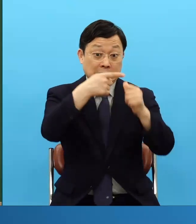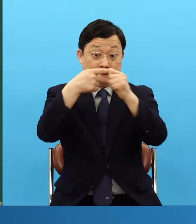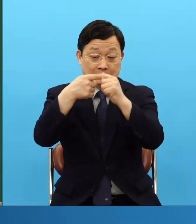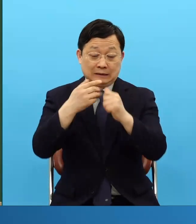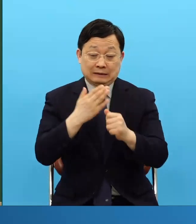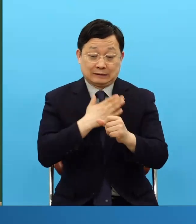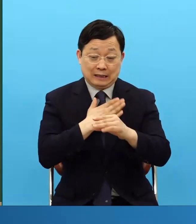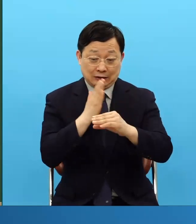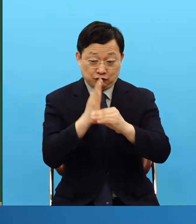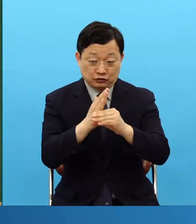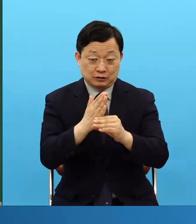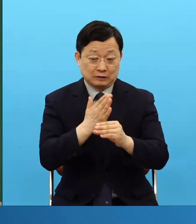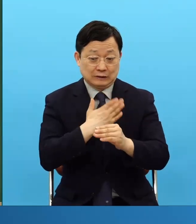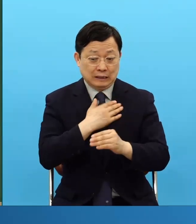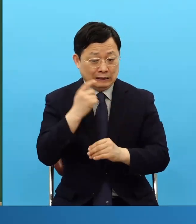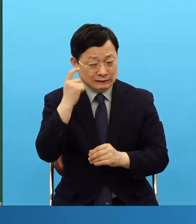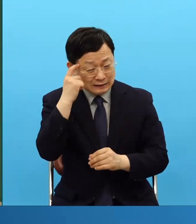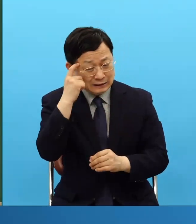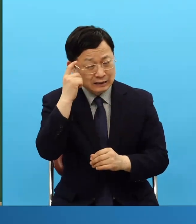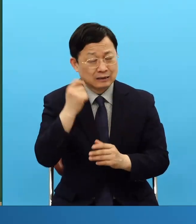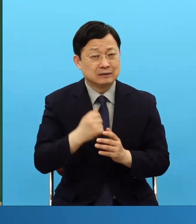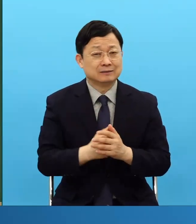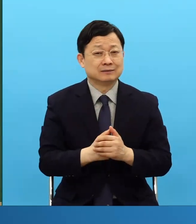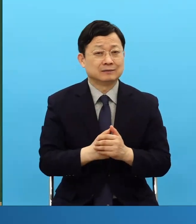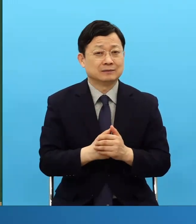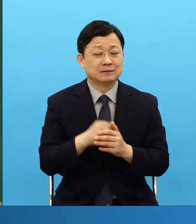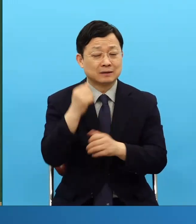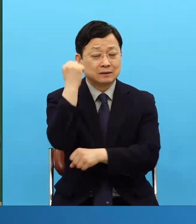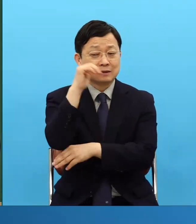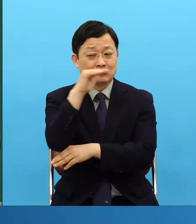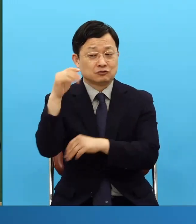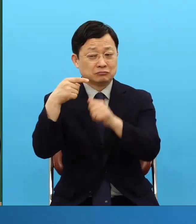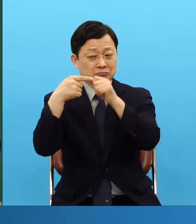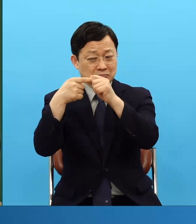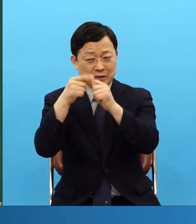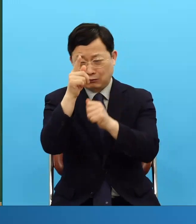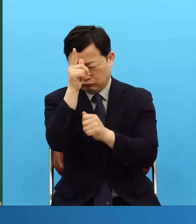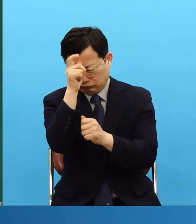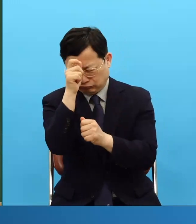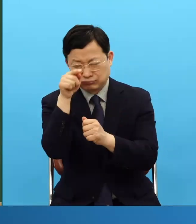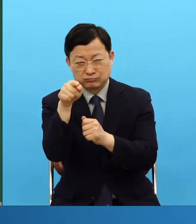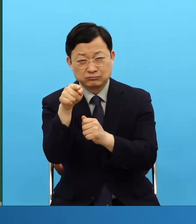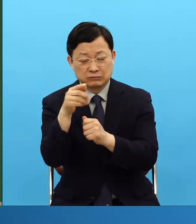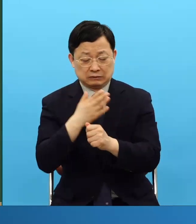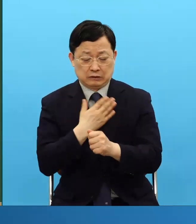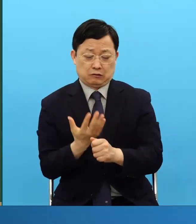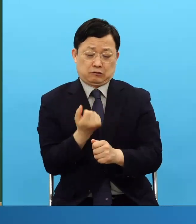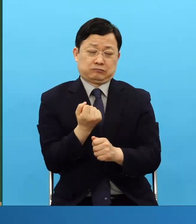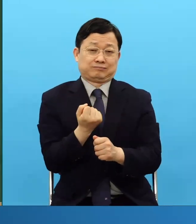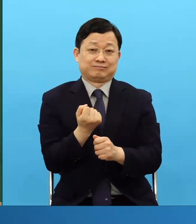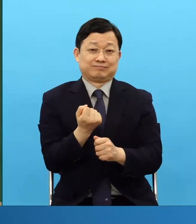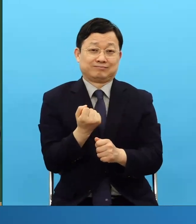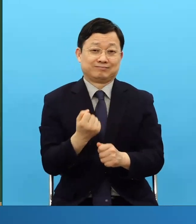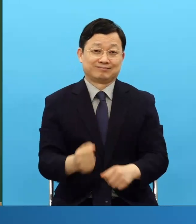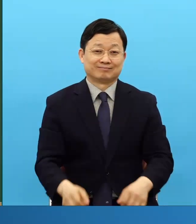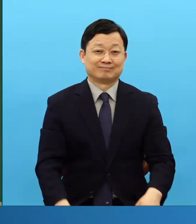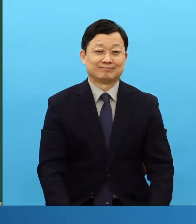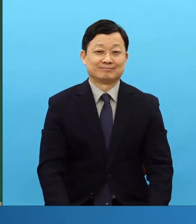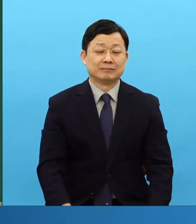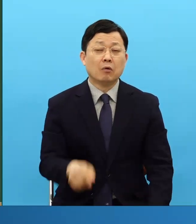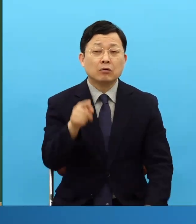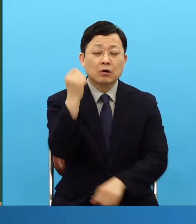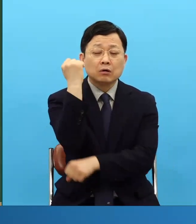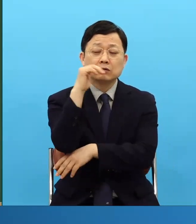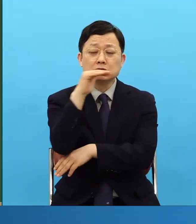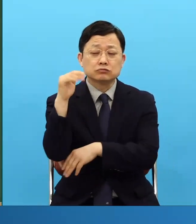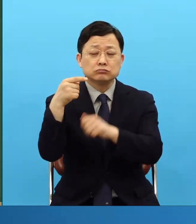그러면 내 생각이 맞아. And so my thoughts are right. 이 기준이 되는 거예요. That becomes your standard. 내 것, Oh, it's mine. 이 기준이